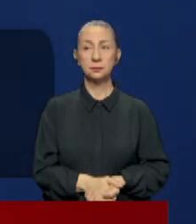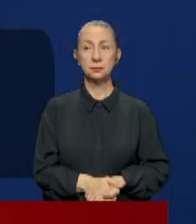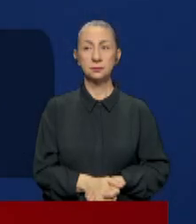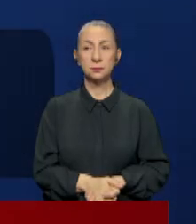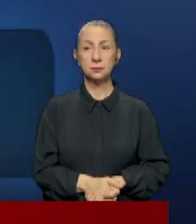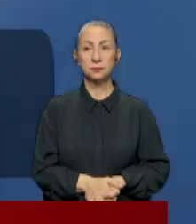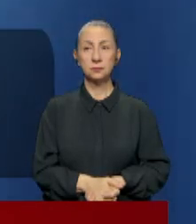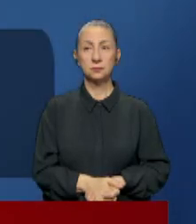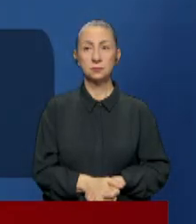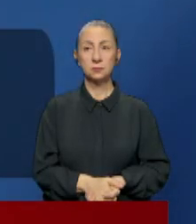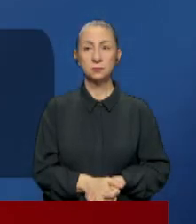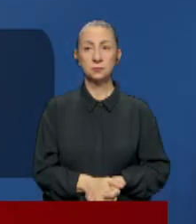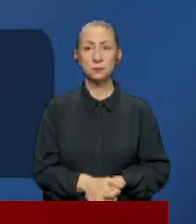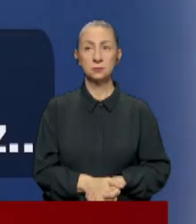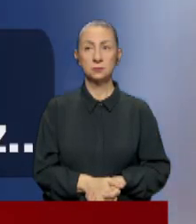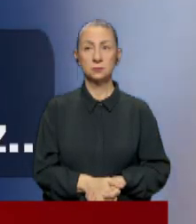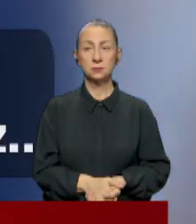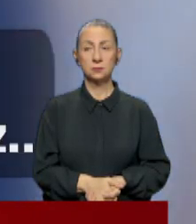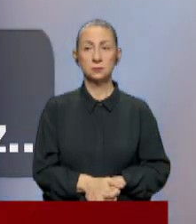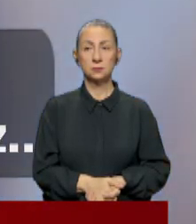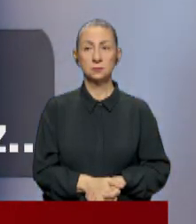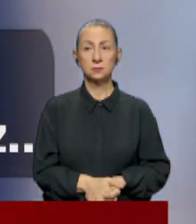Belediyesi. Çatır çatırsın. Ne demek kanun?